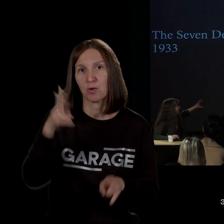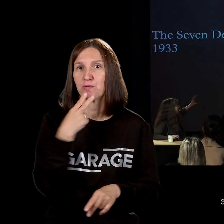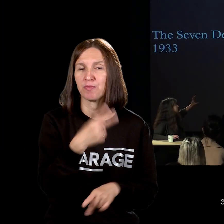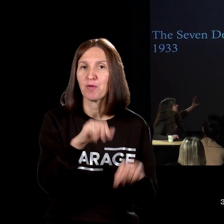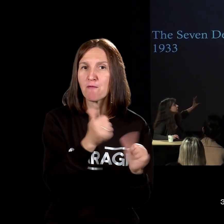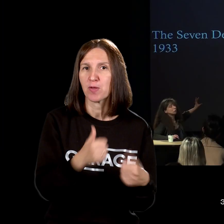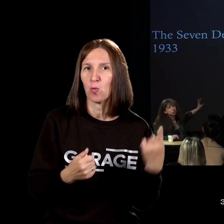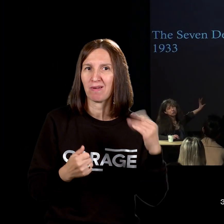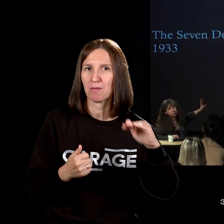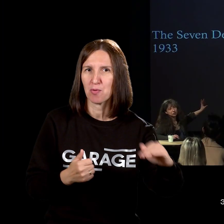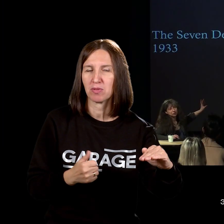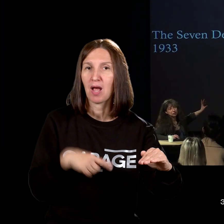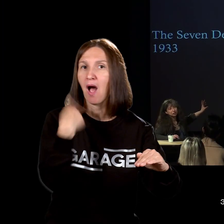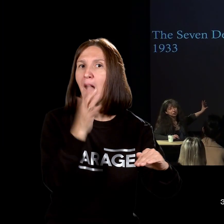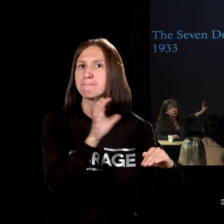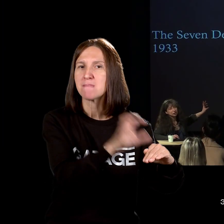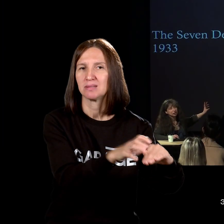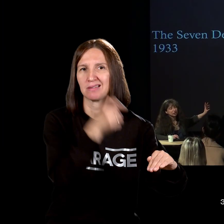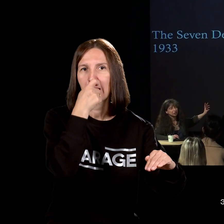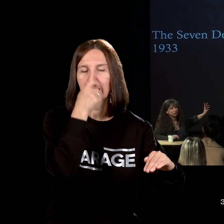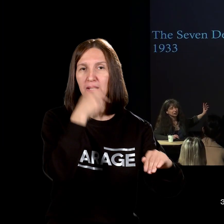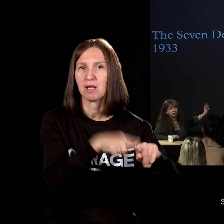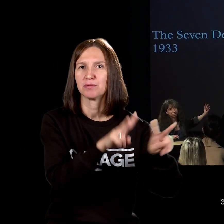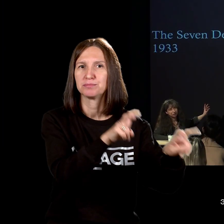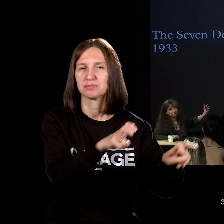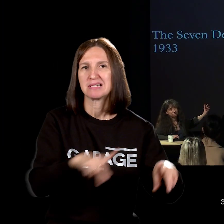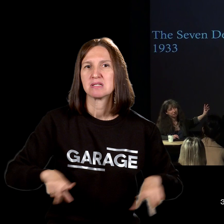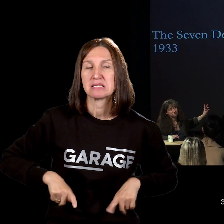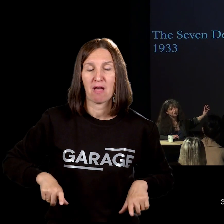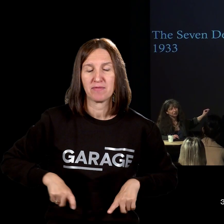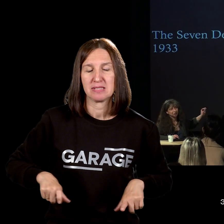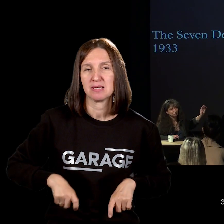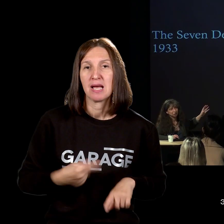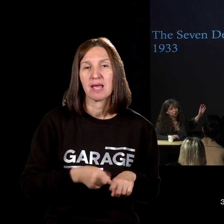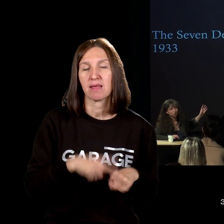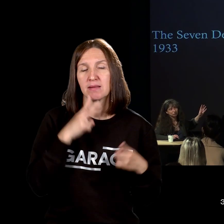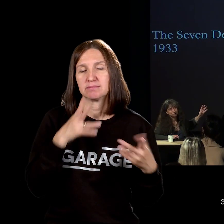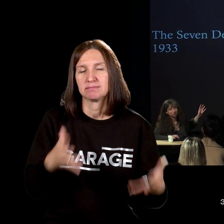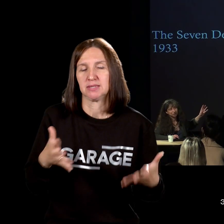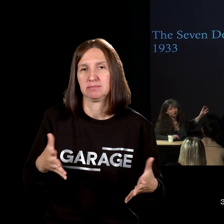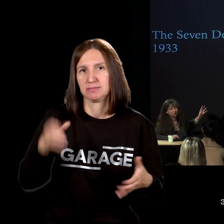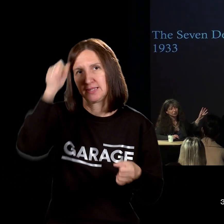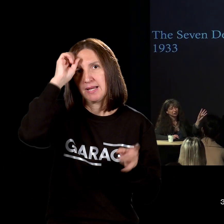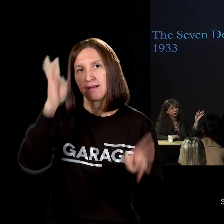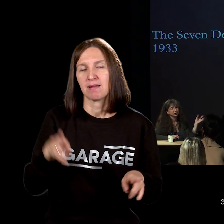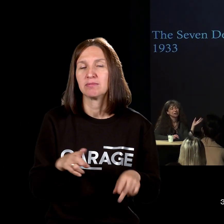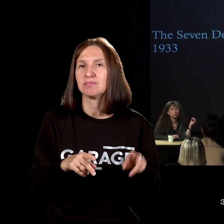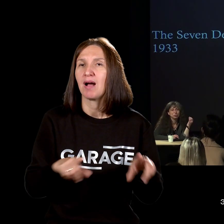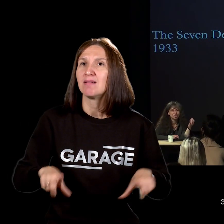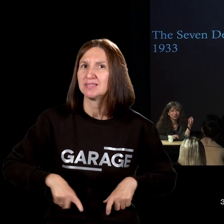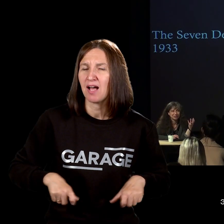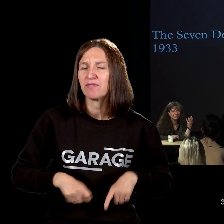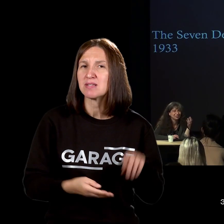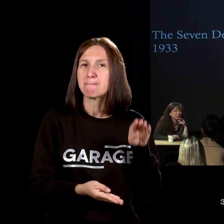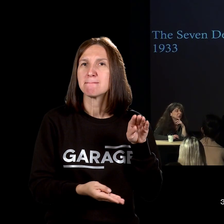Детская фигурка с маской Гитлера — это зависть. и это самый отчетливый грех, который здесь есть,